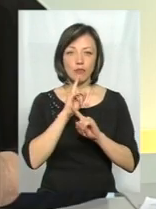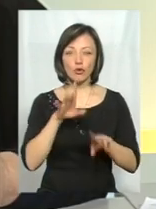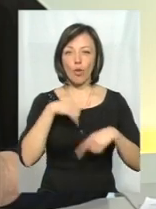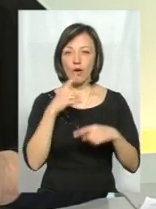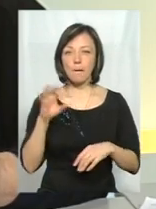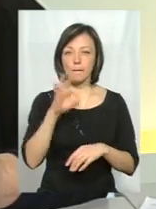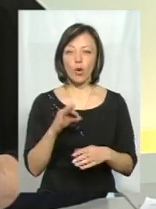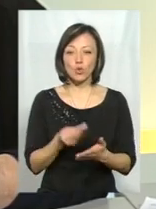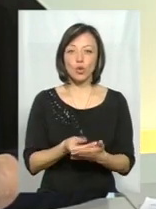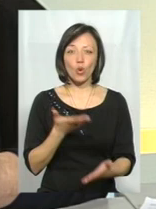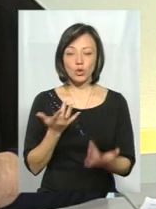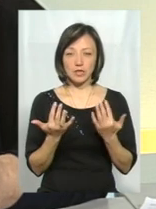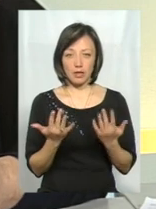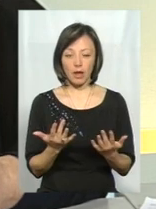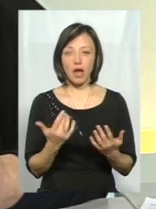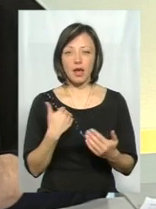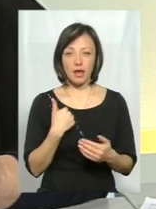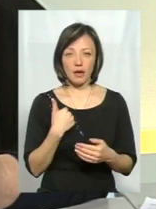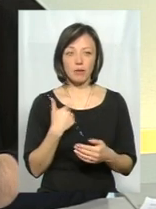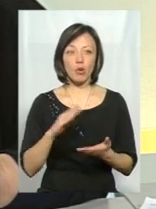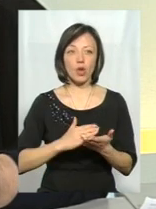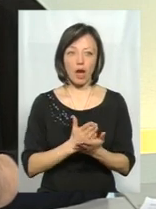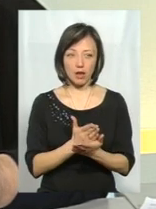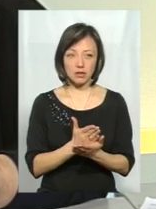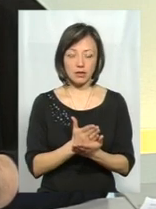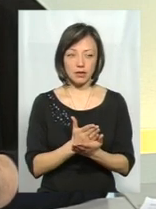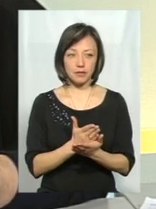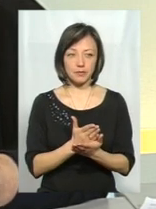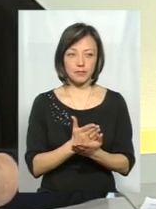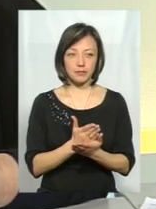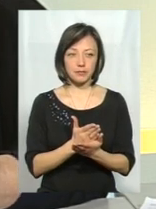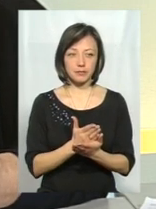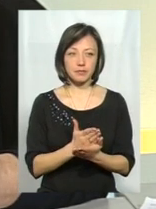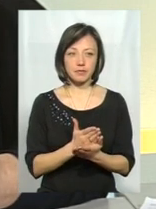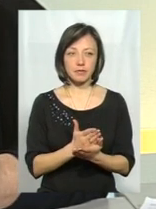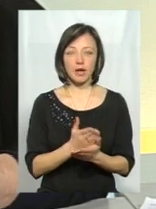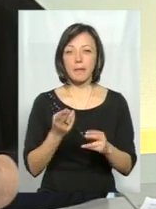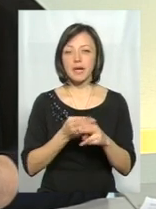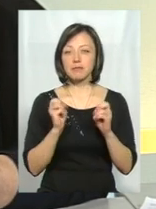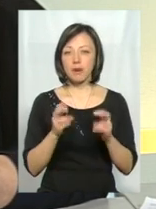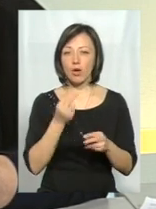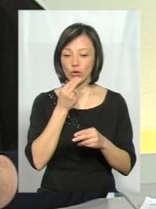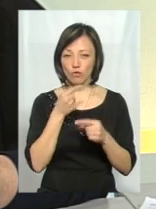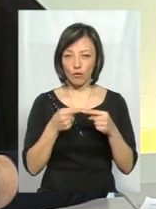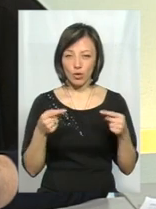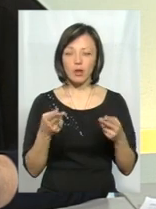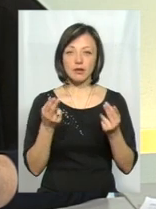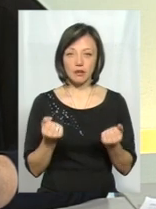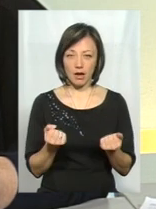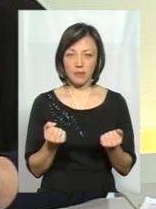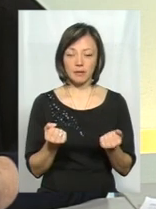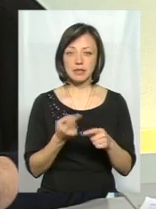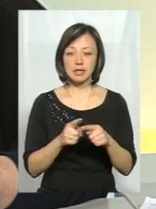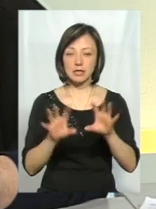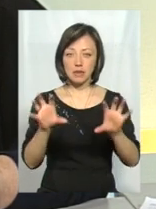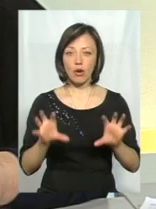говорити про здорожчання, от. Я про якість. Буду говорити про якість, безпеку харчового продукту.